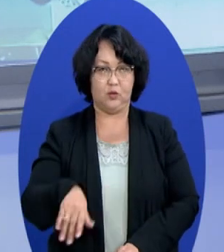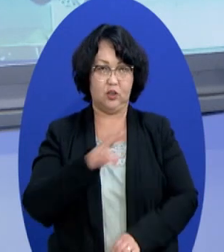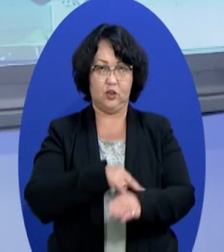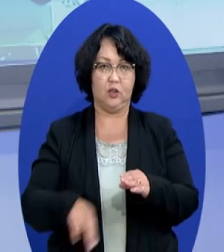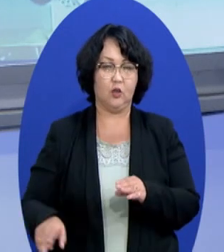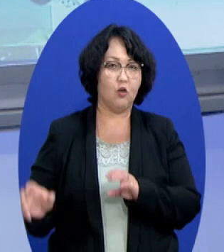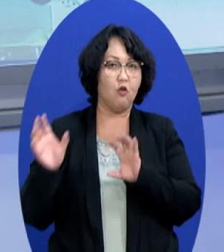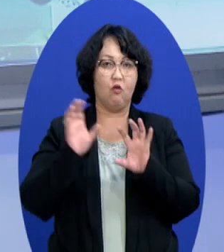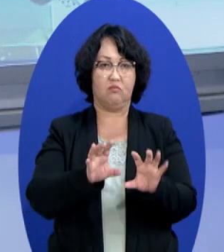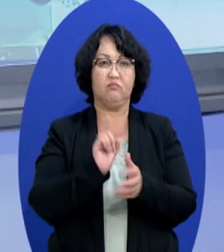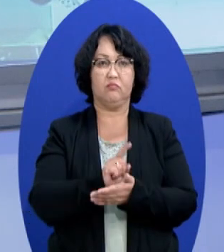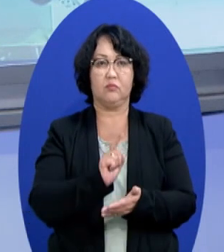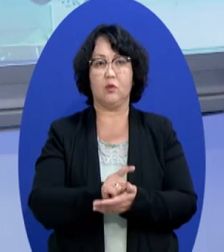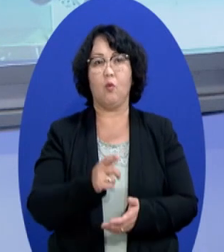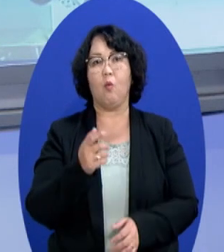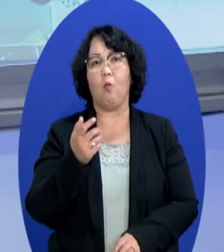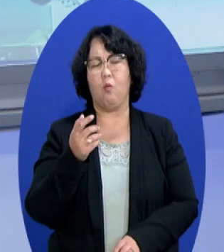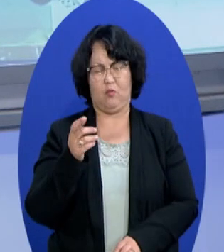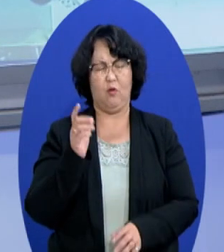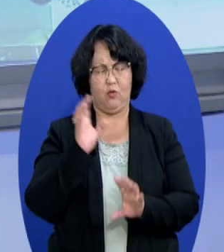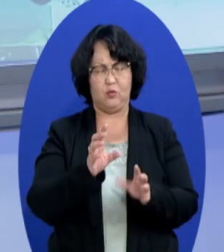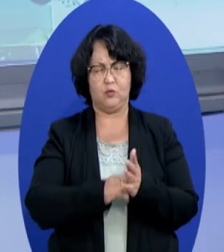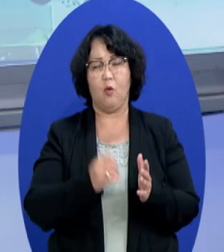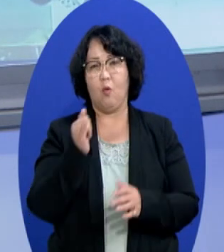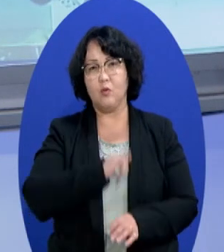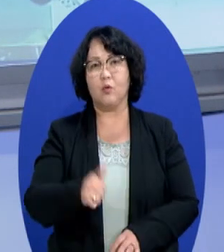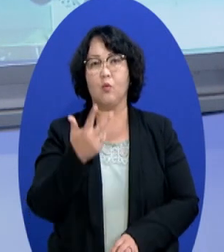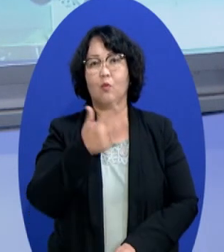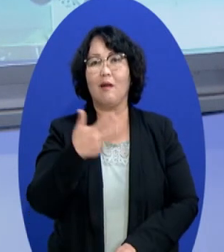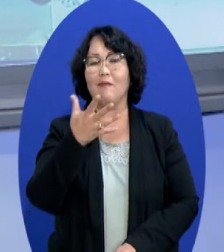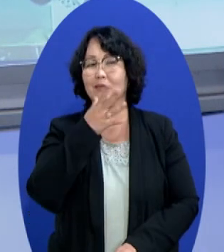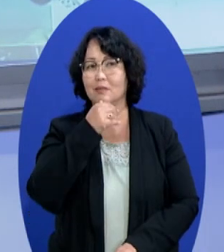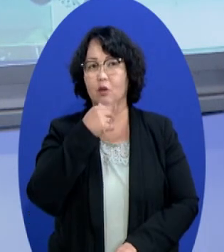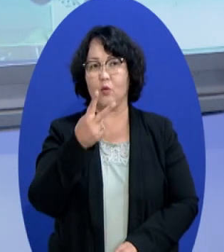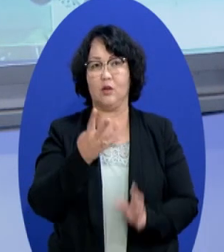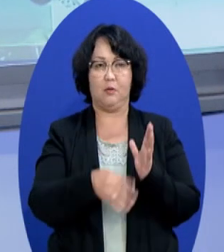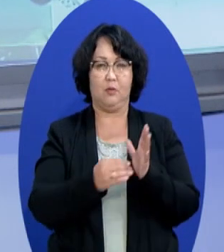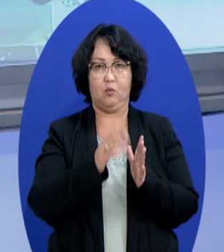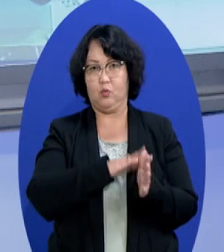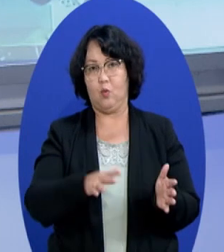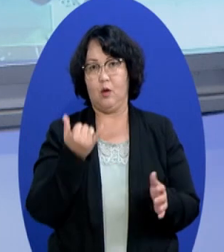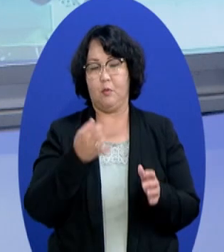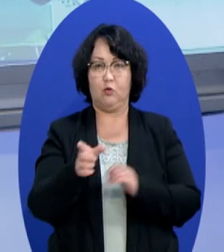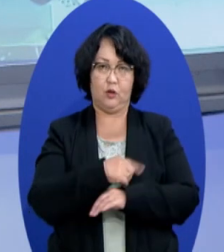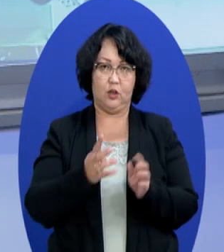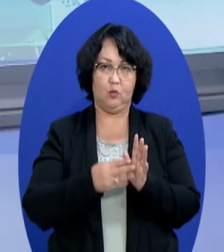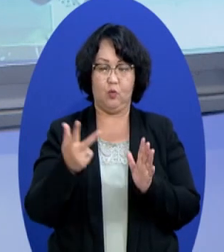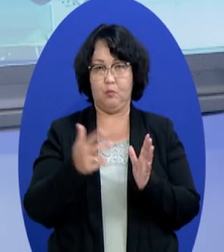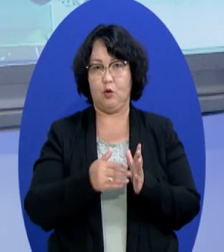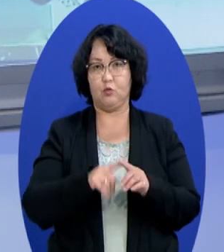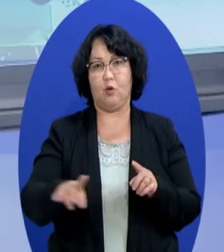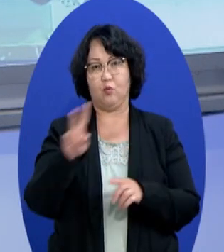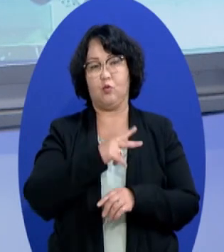хамруулахар болсон. Улсын хэмжээнд 3-аас 5 насны 290 мянган гаруй хүүхэд байгаагаас нийслэлд 93 мянган орон нутагт 200 мянган